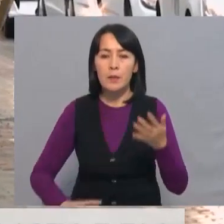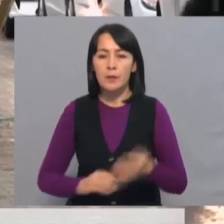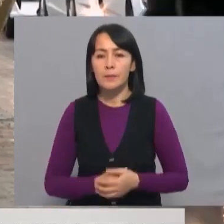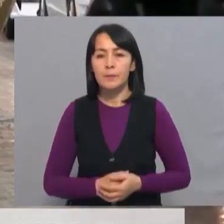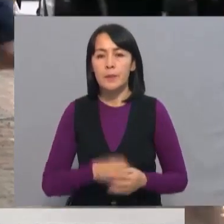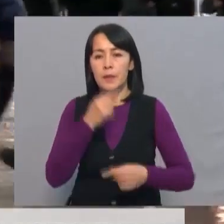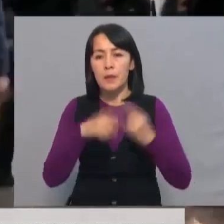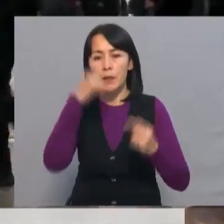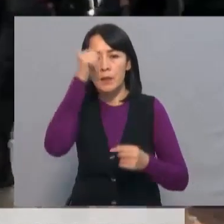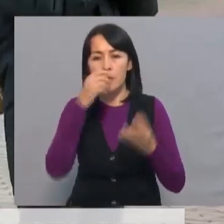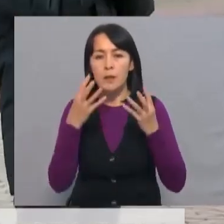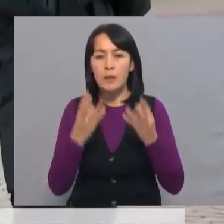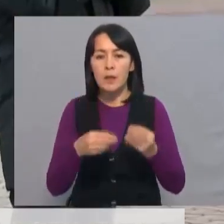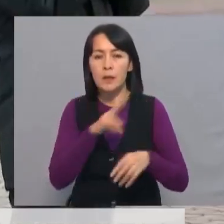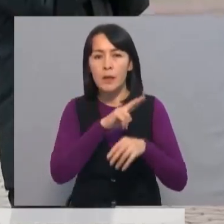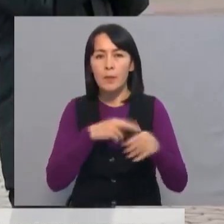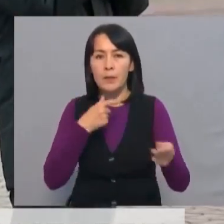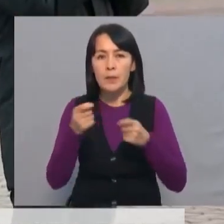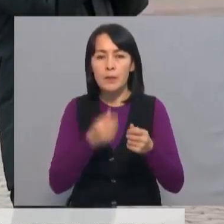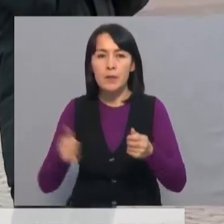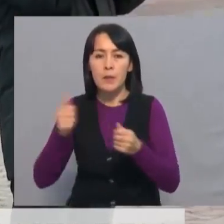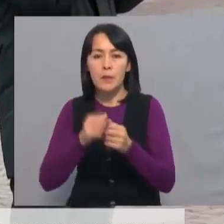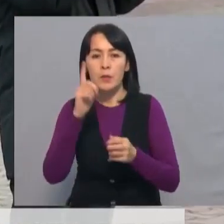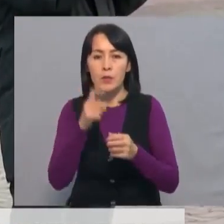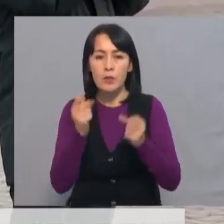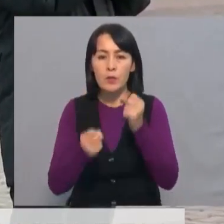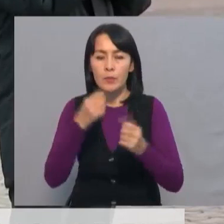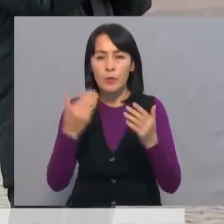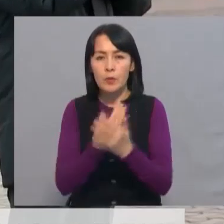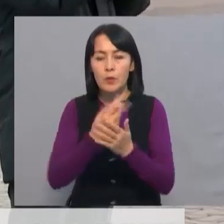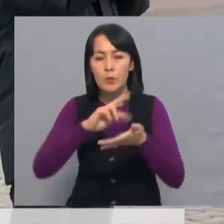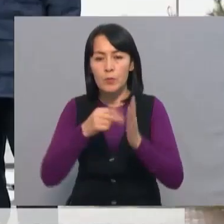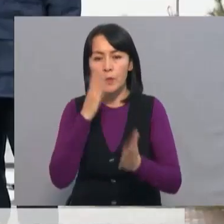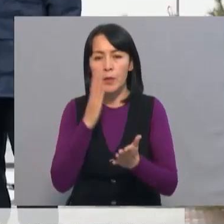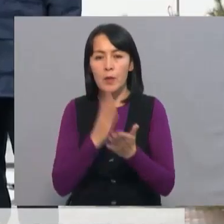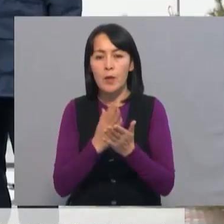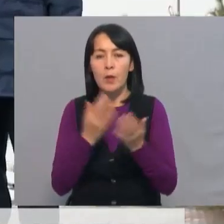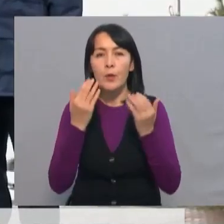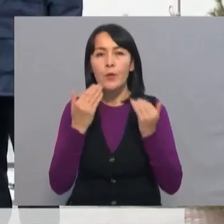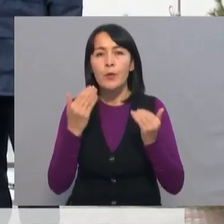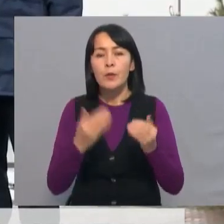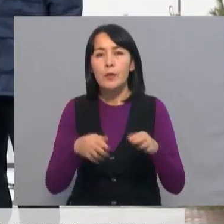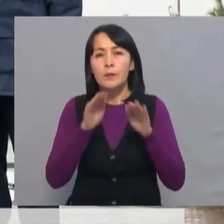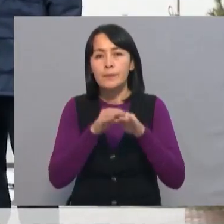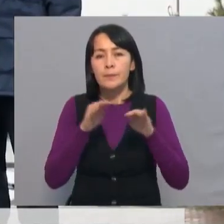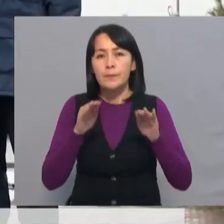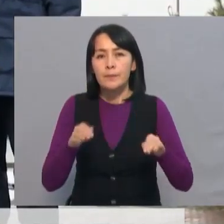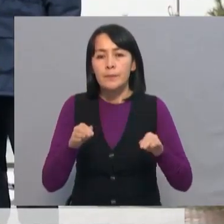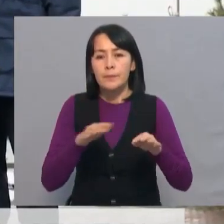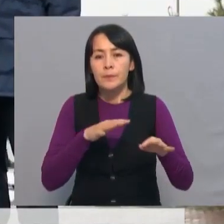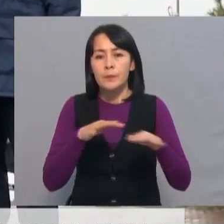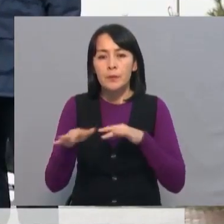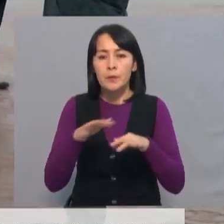табатын болады. Келесі жылы тағы да полиция департаментіне қарасты 100 автокөлікті жаңарту жоспарланып отыр. Осы орайда кәмелетке толмағандар